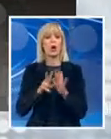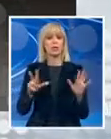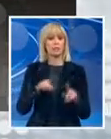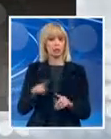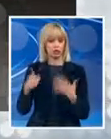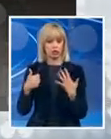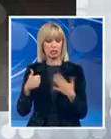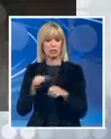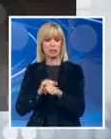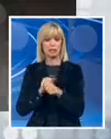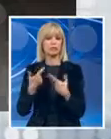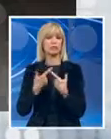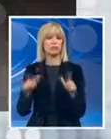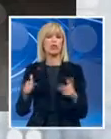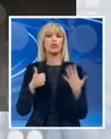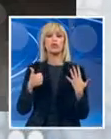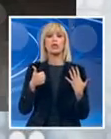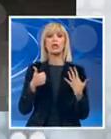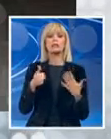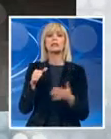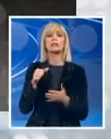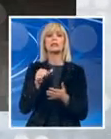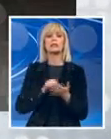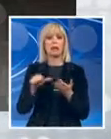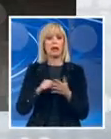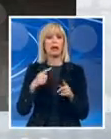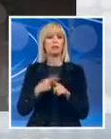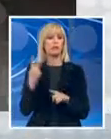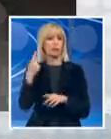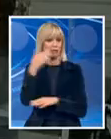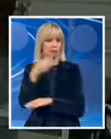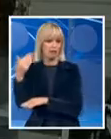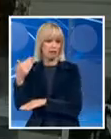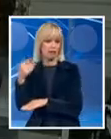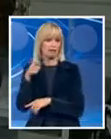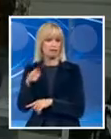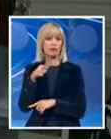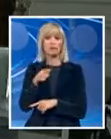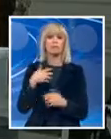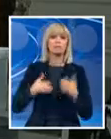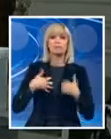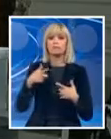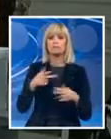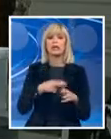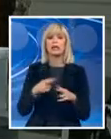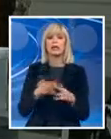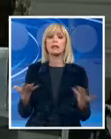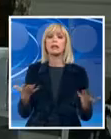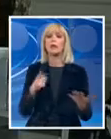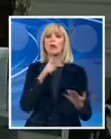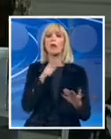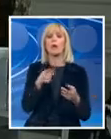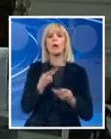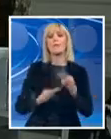60 meseci odobrava 6 banaka i 2 leasing kompanije. Priliku za taj najtraženiji kredit imaju oni koji se